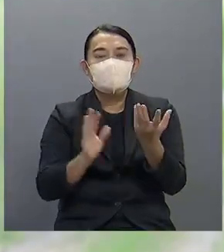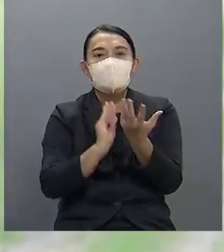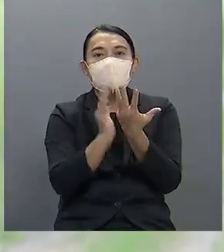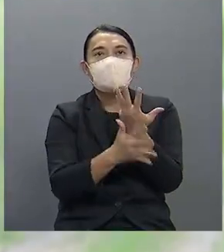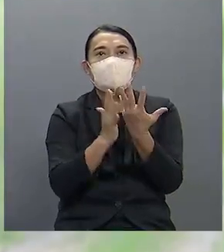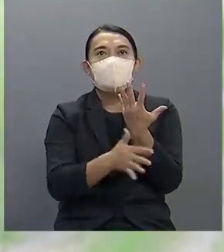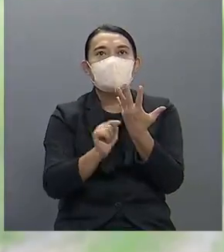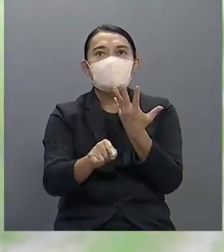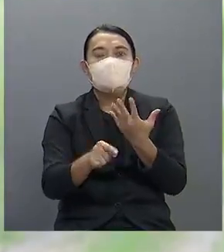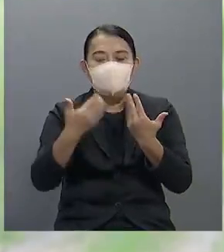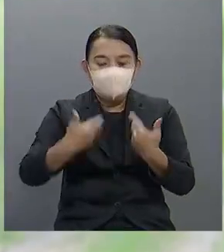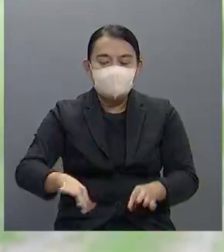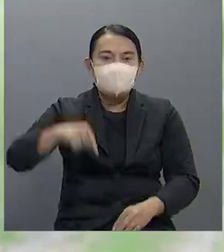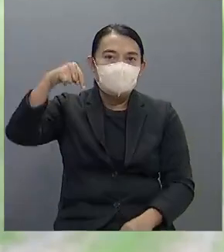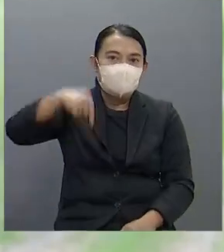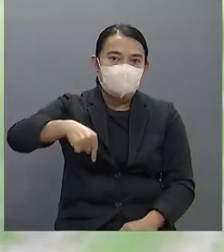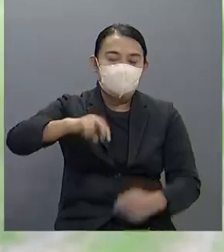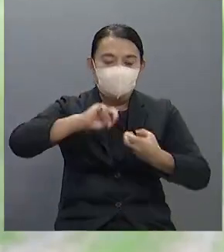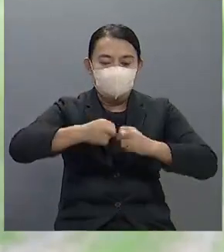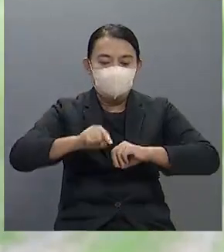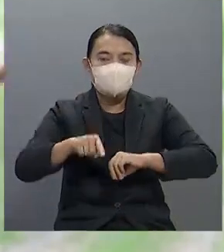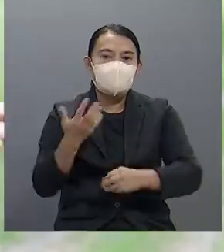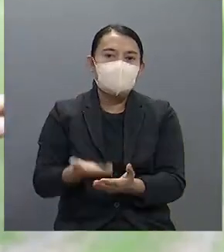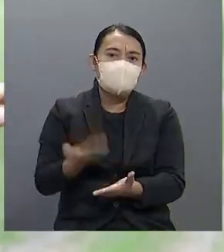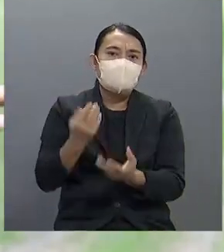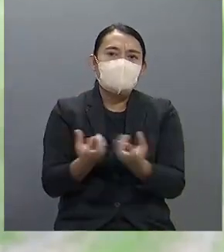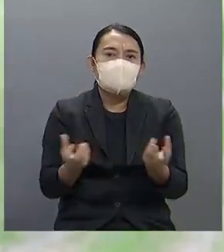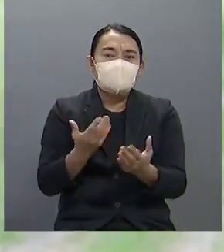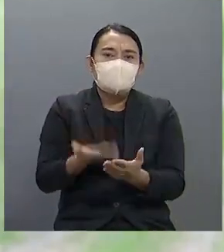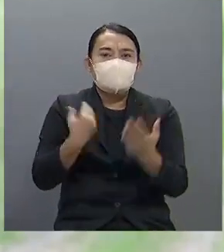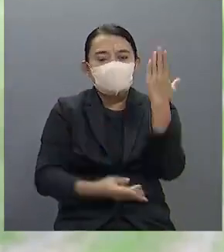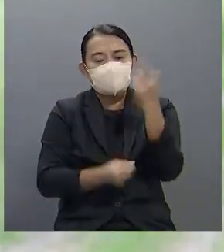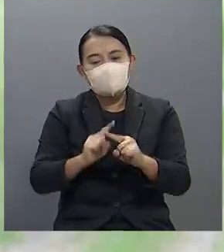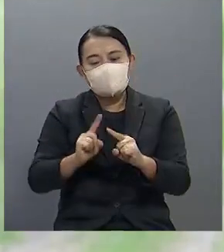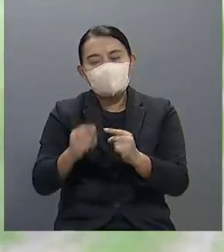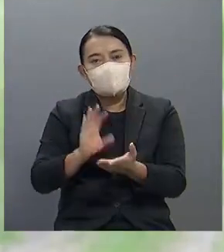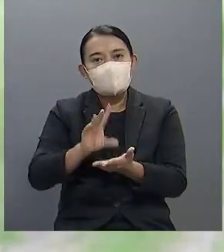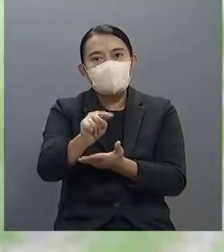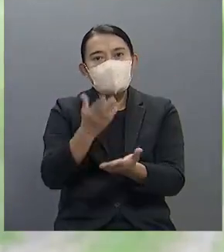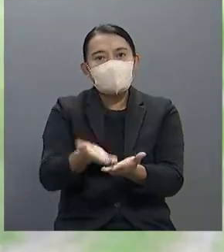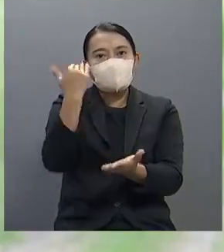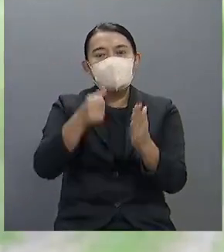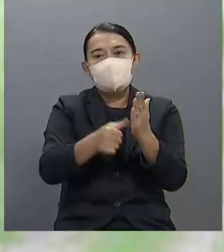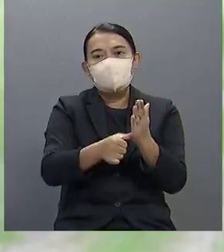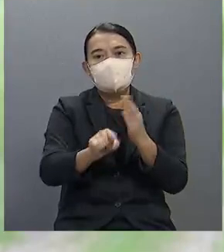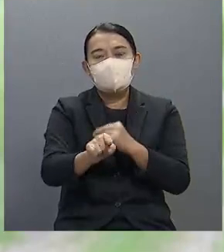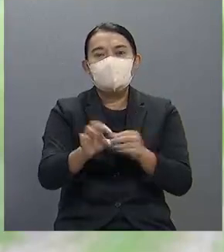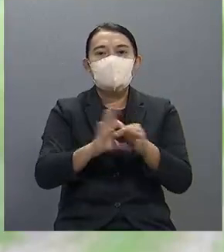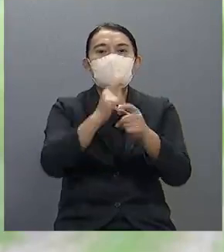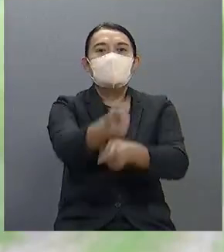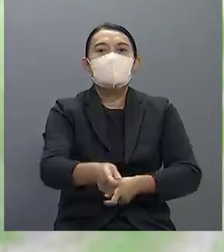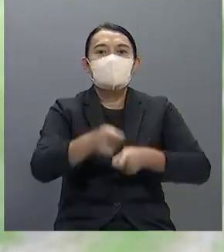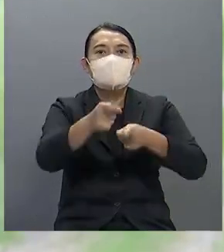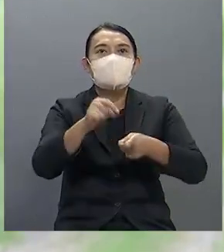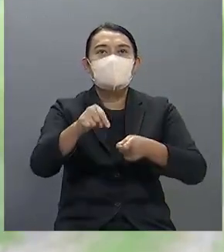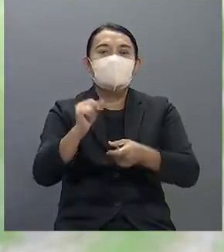งนี้ก็เป็นปัญหาที่เราเจอต้นทุนสูงนะครับส่งผลเรื่องของหนี้สินต่างๆที่ตามมาปัญหาที่2เราเป็นเกษตรเคมี 100% นะครับทุกอย่างเป็นเรื่องของเคมีหม